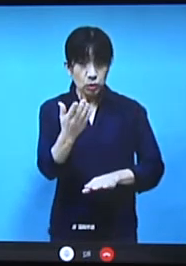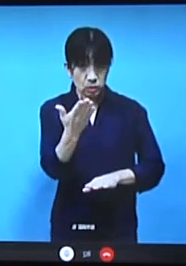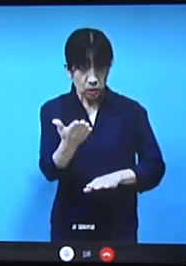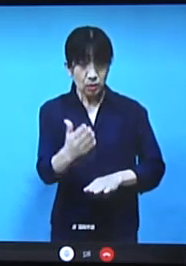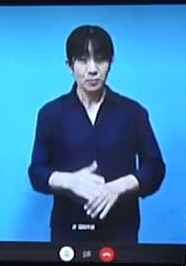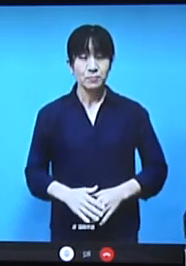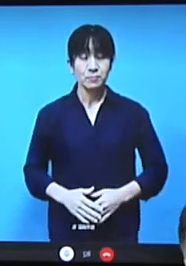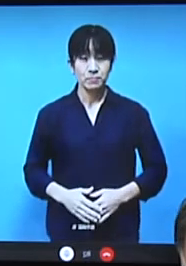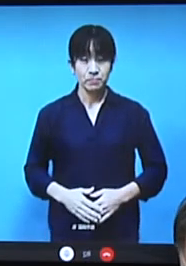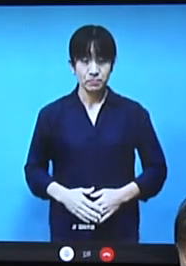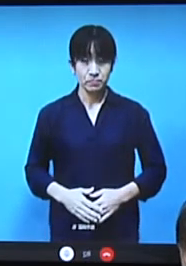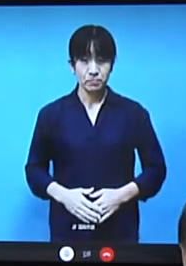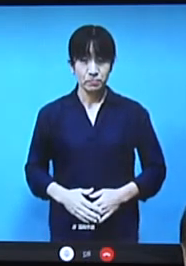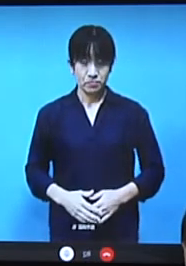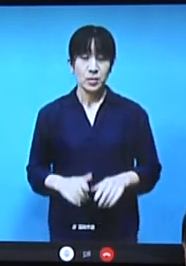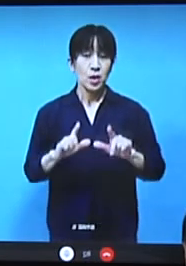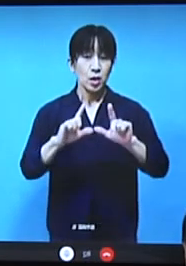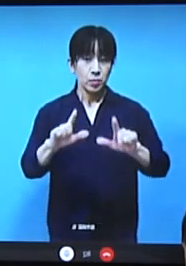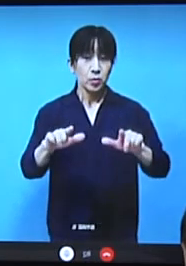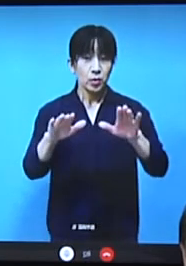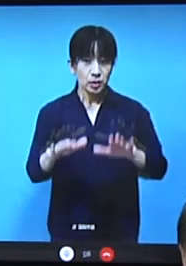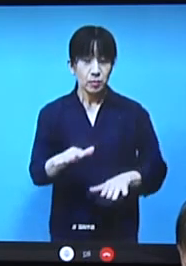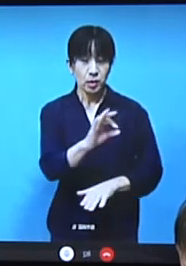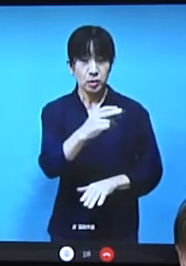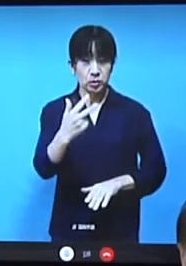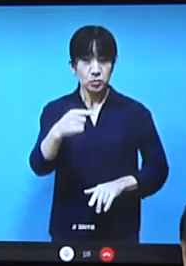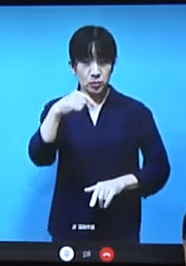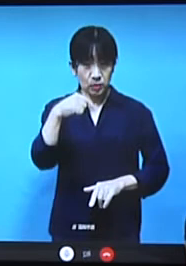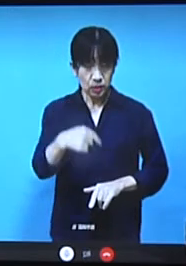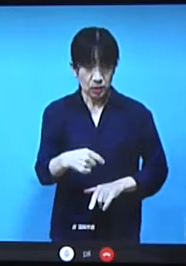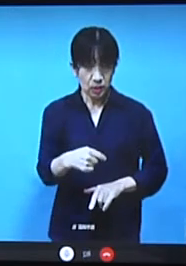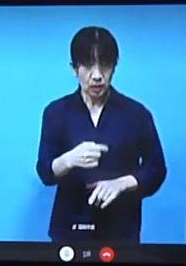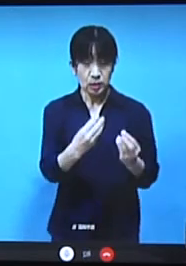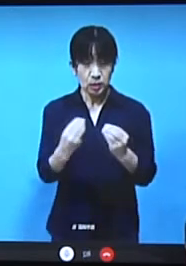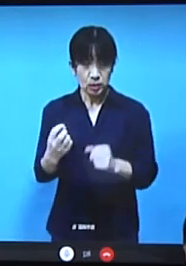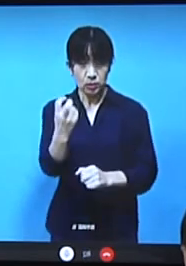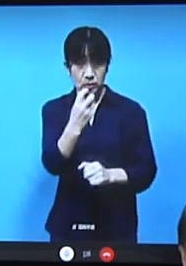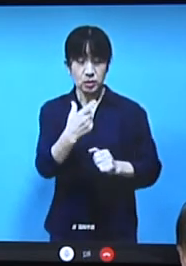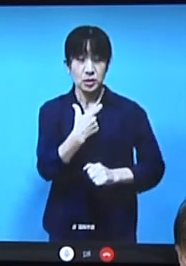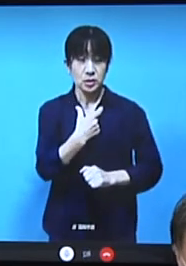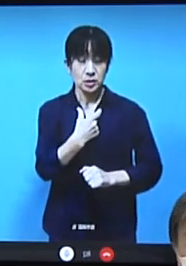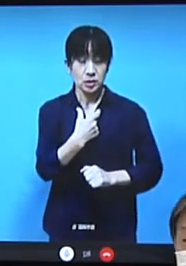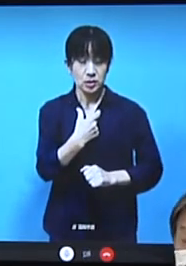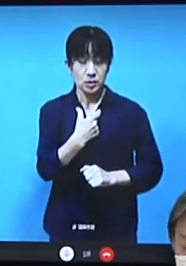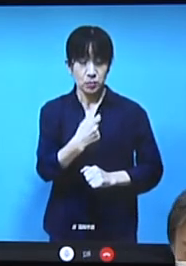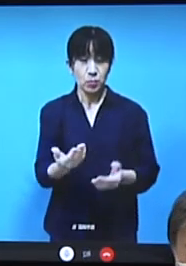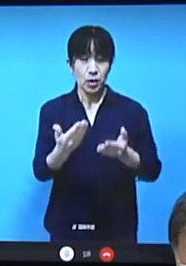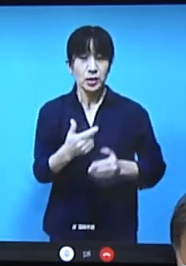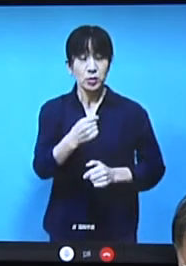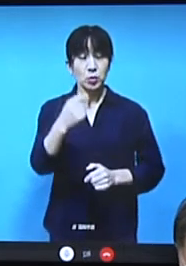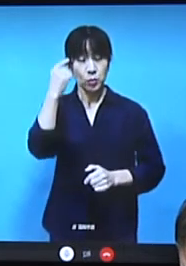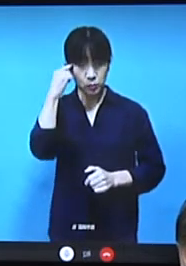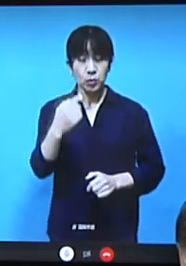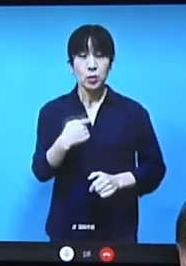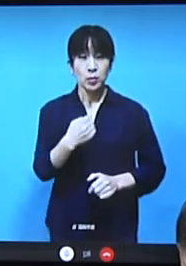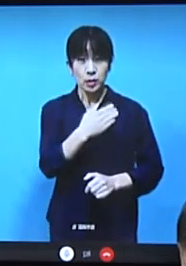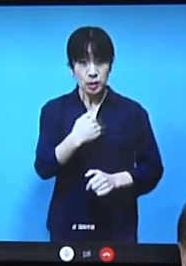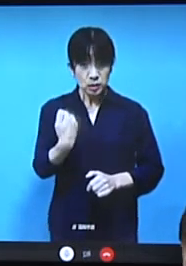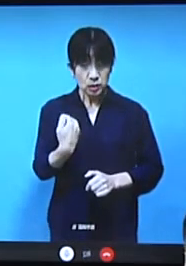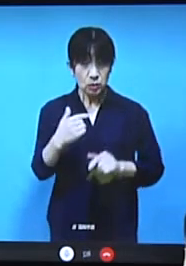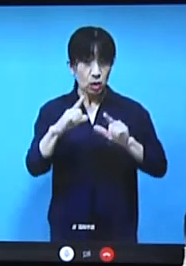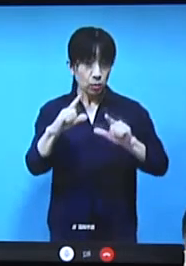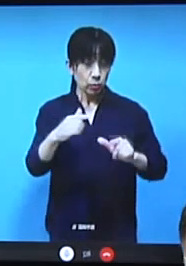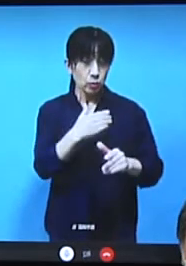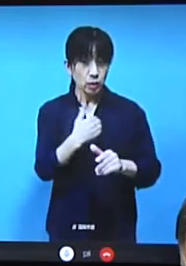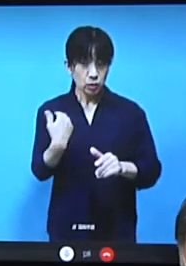さにそれは金沢市さんの方でしっかり確認をしていただきたいと思いますけれども、私どもの方で承知している限りはですね、18日の日曜日まで臨時